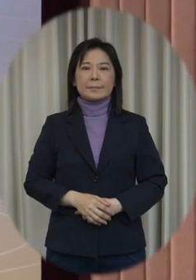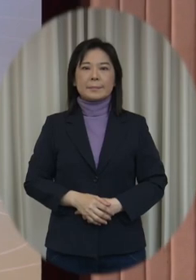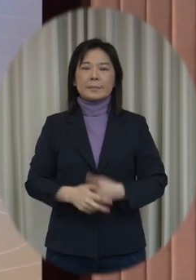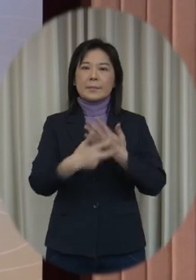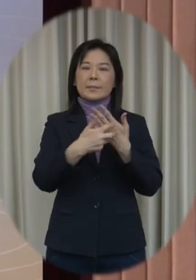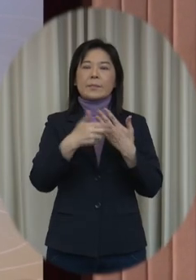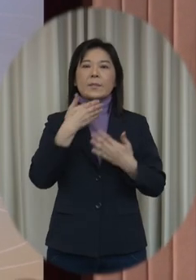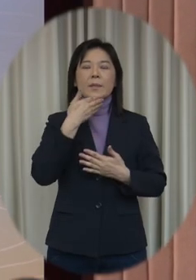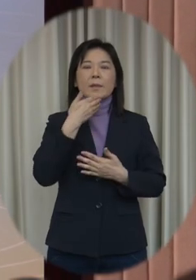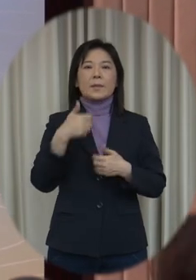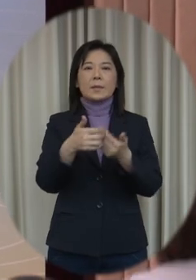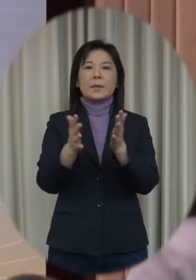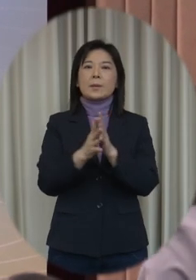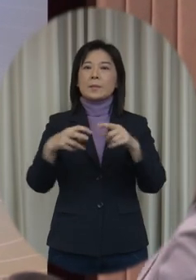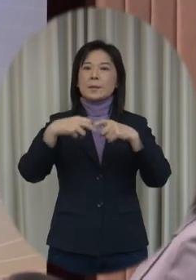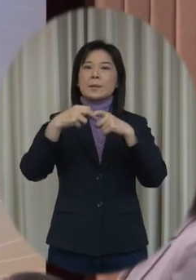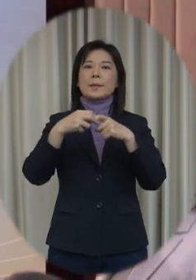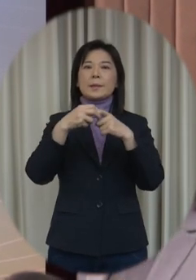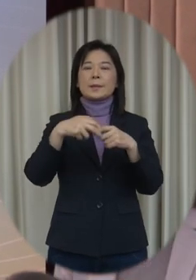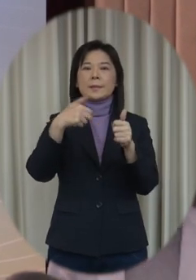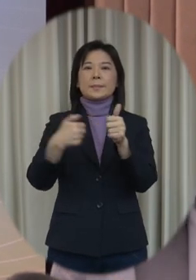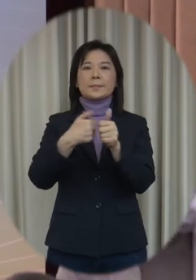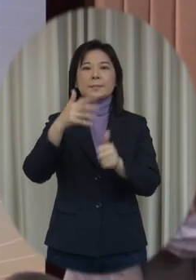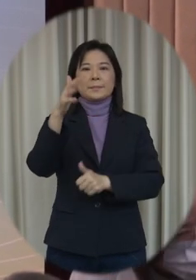卫福部李立芬政务次长、